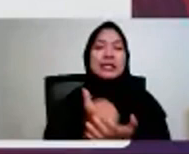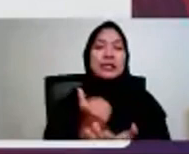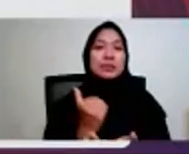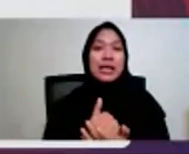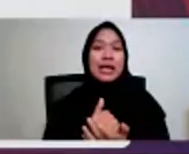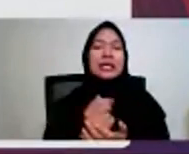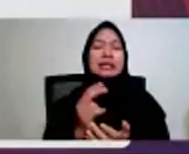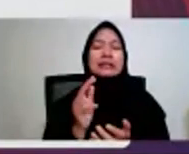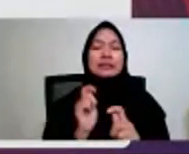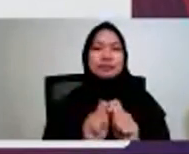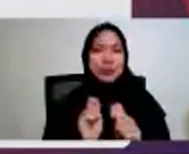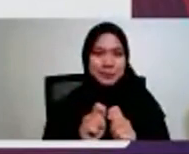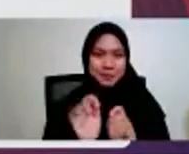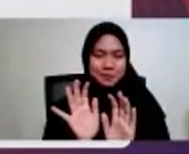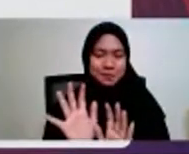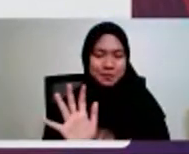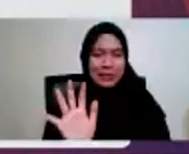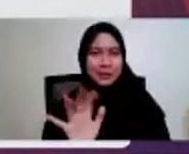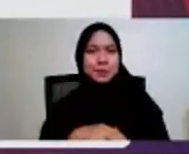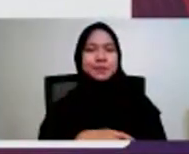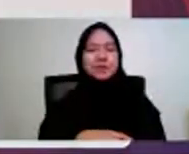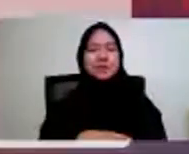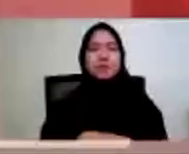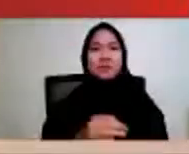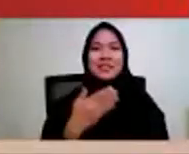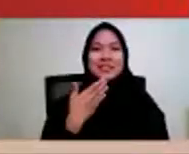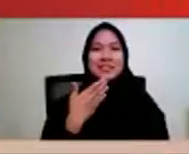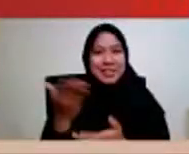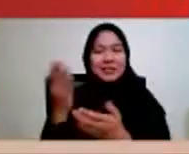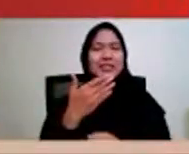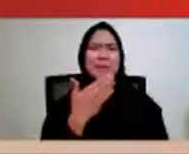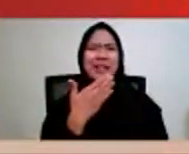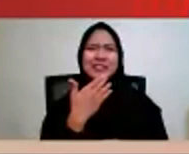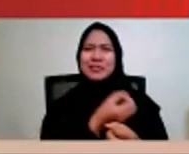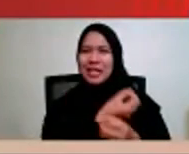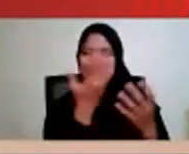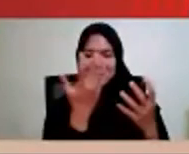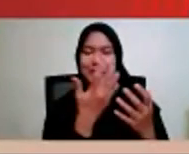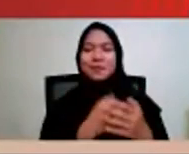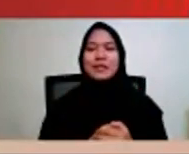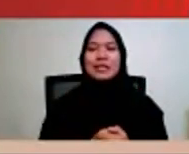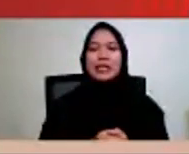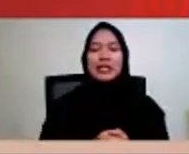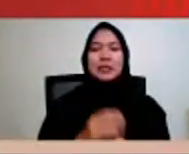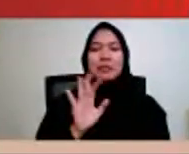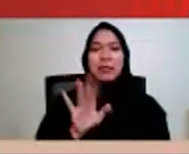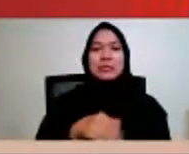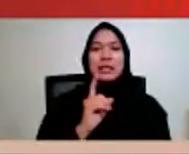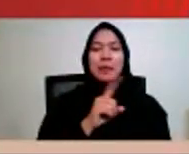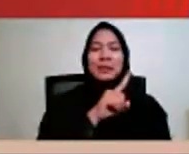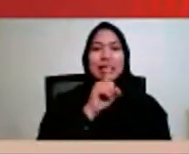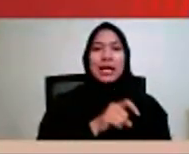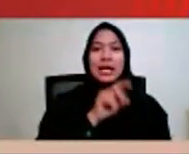diterbitkan password-e Bamboo Terima kasih Bapak atas penjelasannya a masih ada pertanyaan lagi